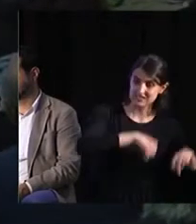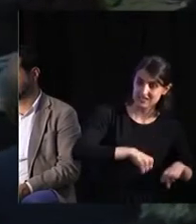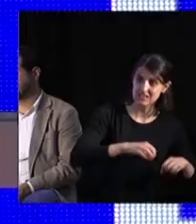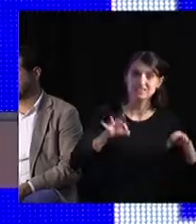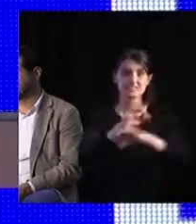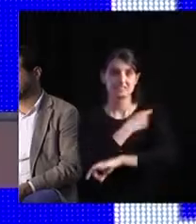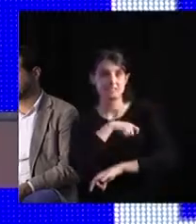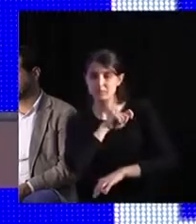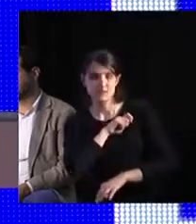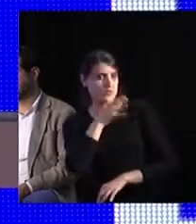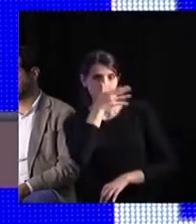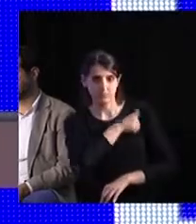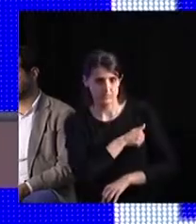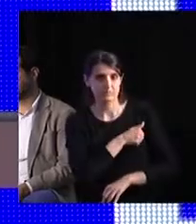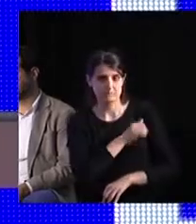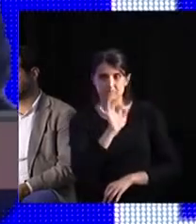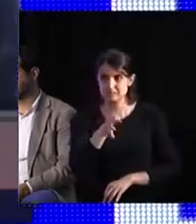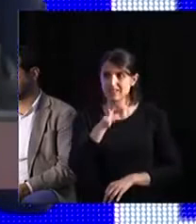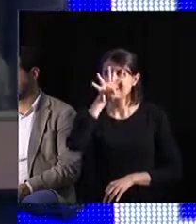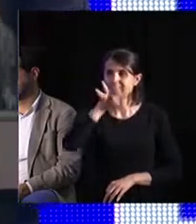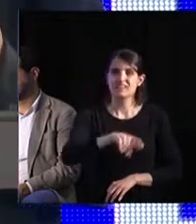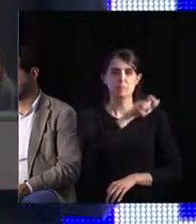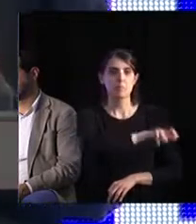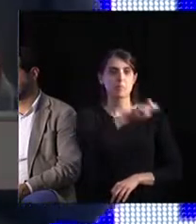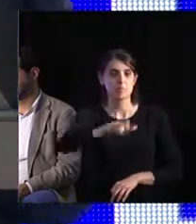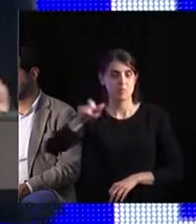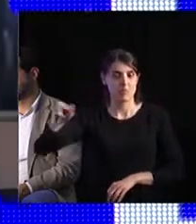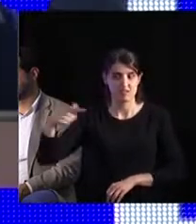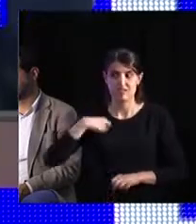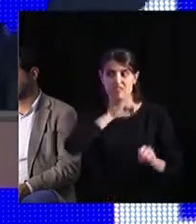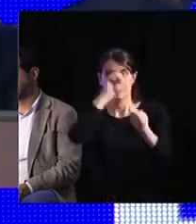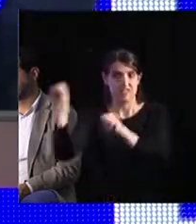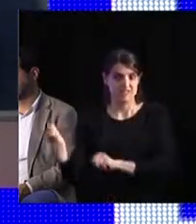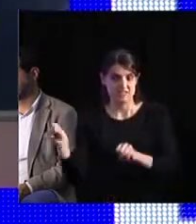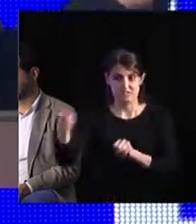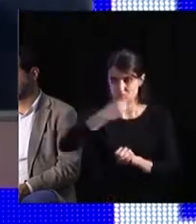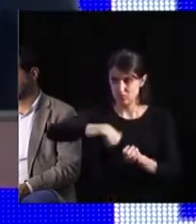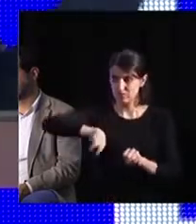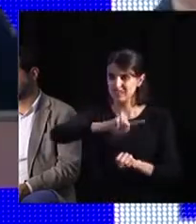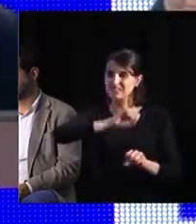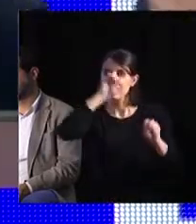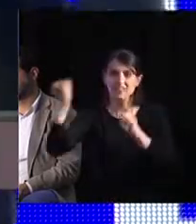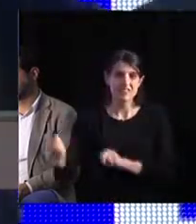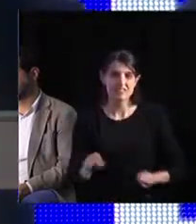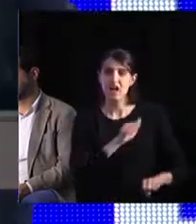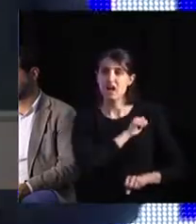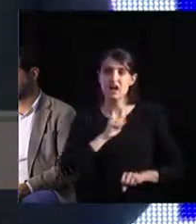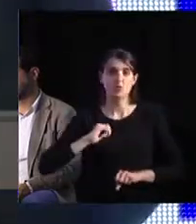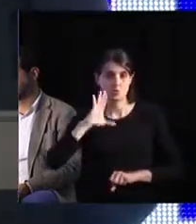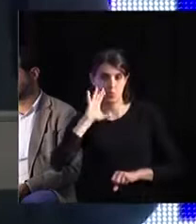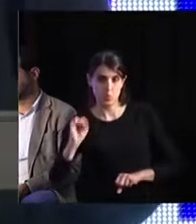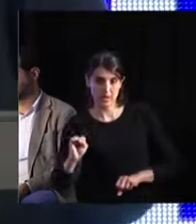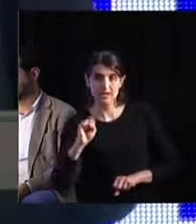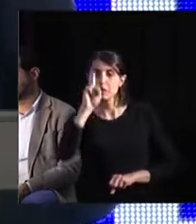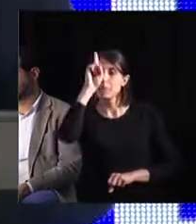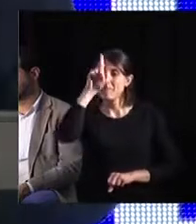doble anhel del catalanisme popular el que defensem nosaltres, la necessitat de defensar l'autogovern per una banda,